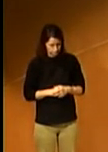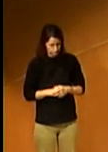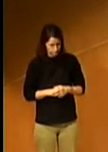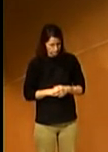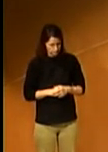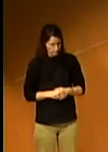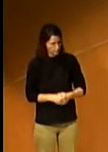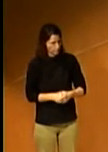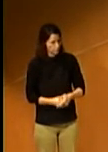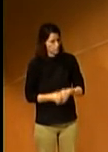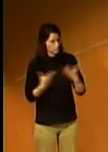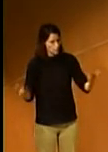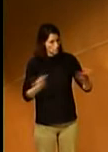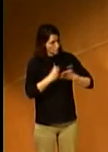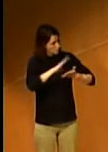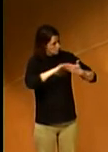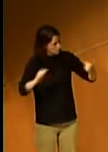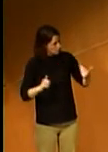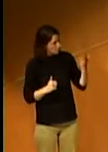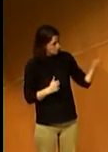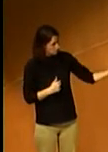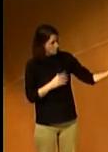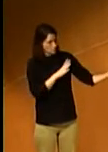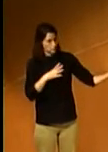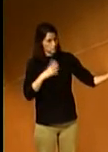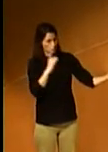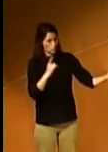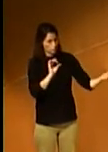Donc je donne la parole à Madame Donorio.